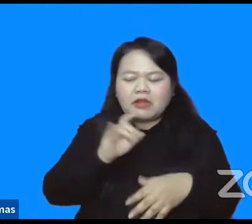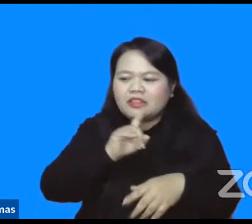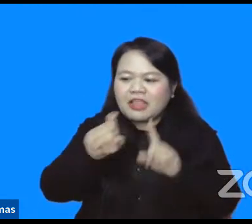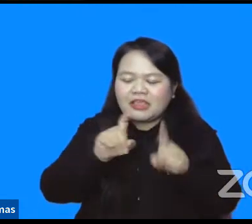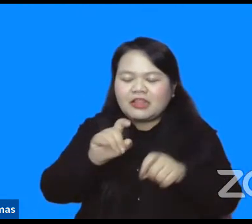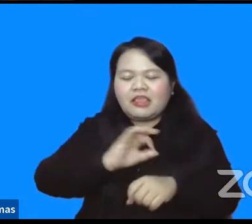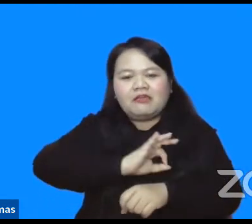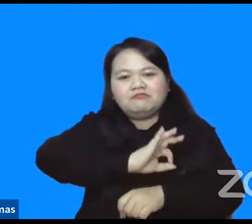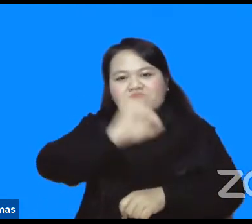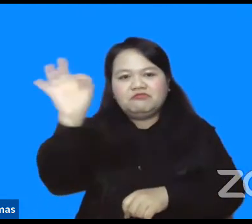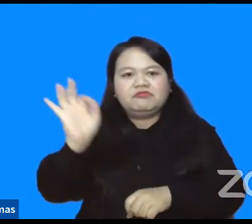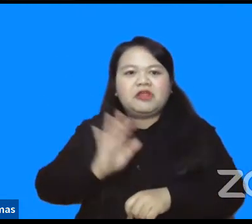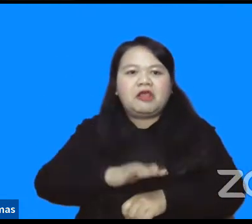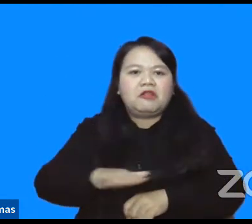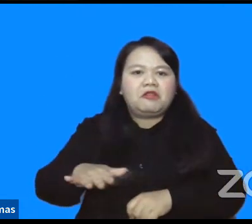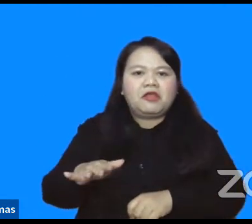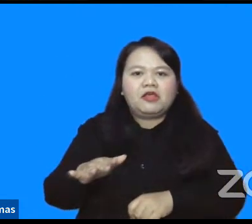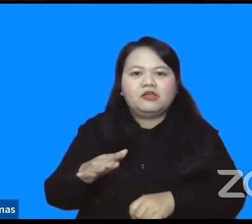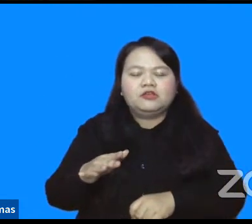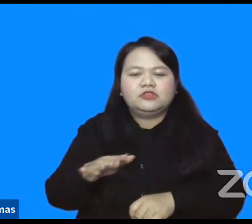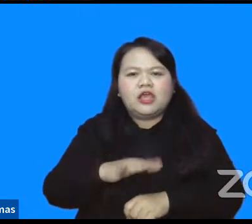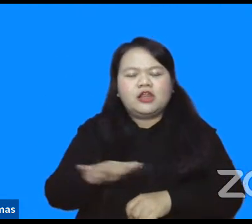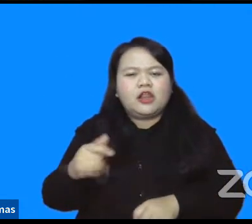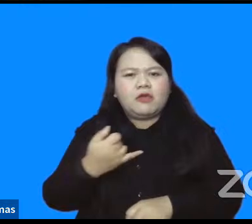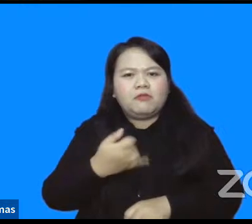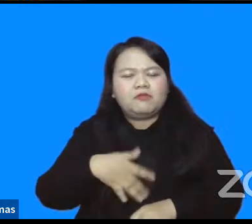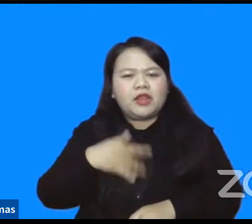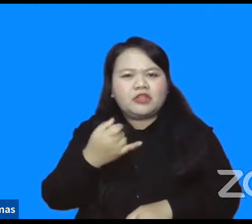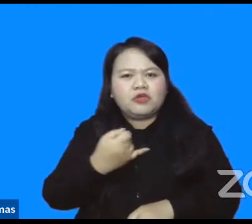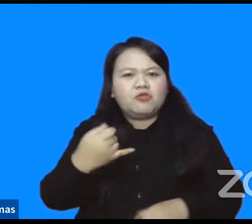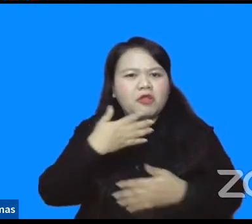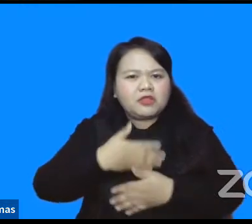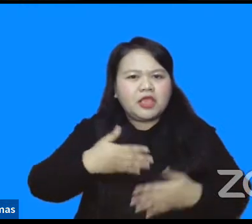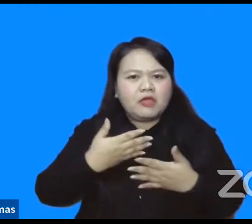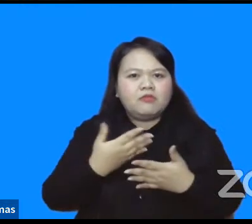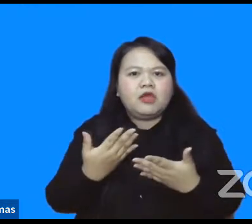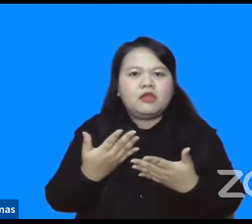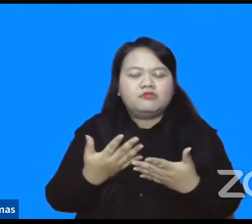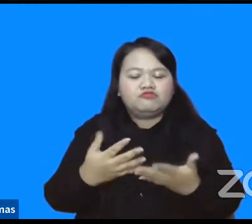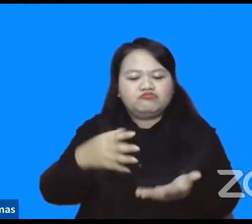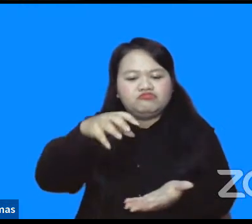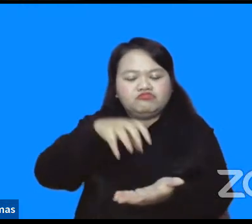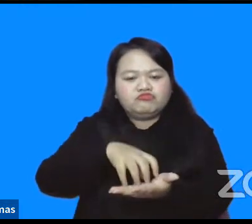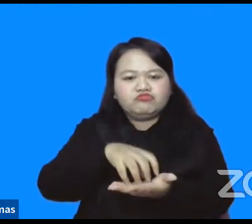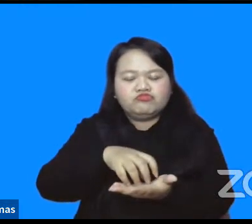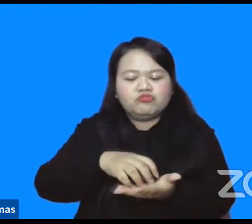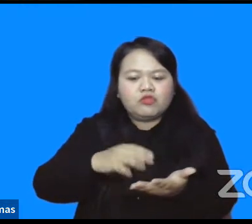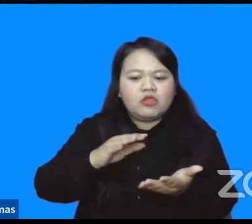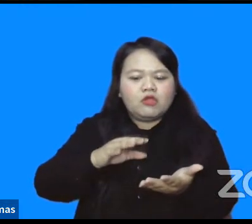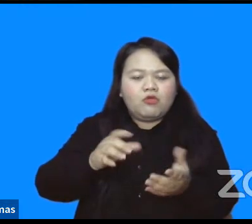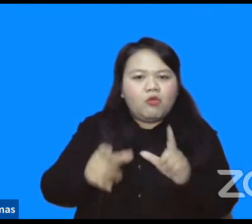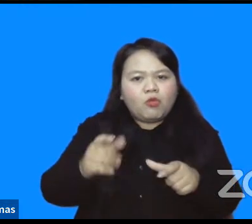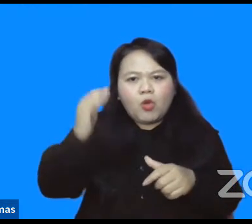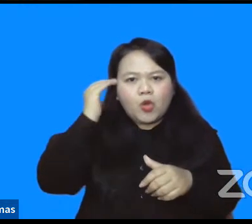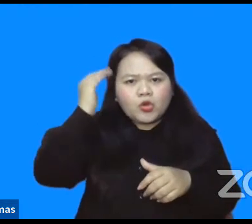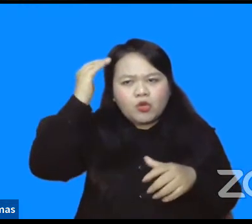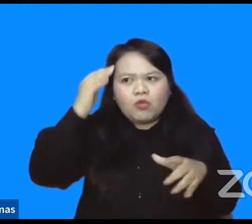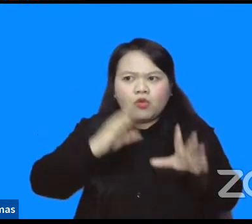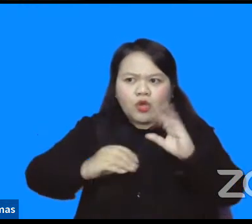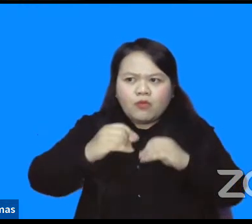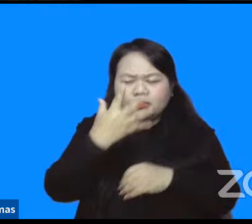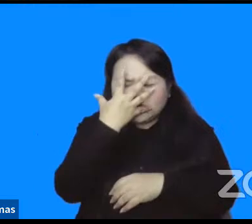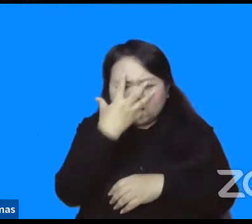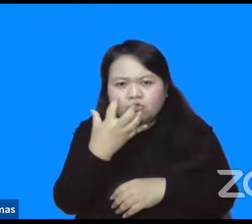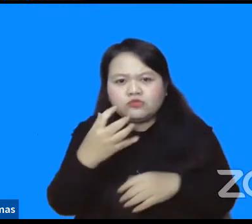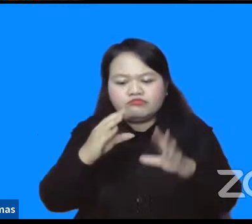anak-anak. Mungkin anak-anak juga merasa kurang nyaman ya, eh, misalnya berada di tengah-tengah orang dewasa yang rapat dengan serius gitu